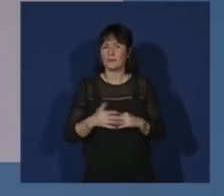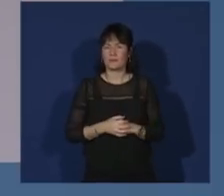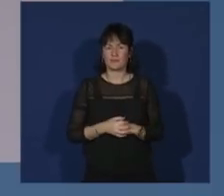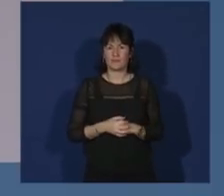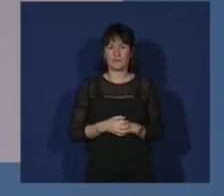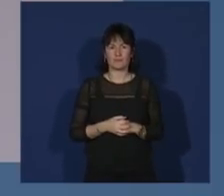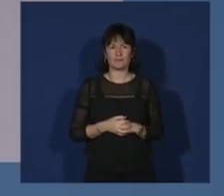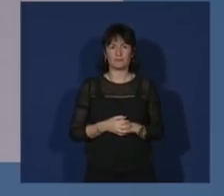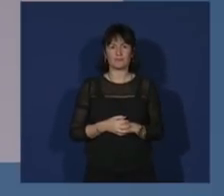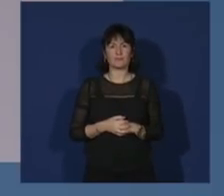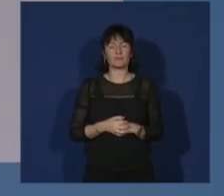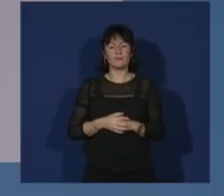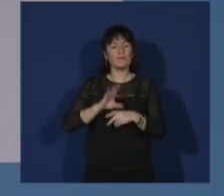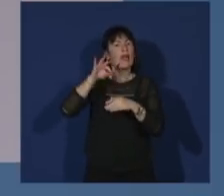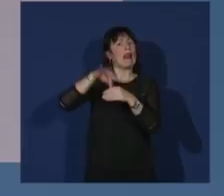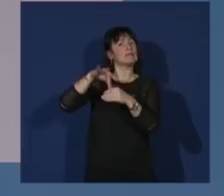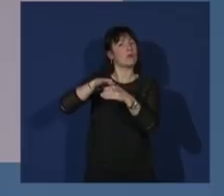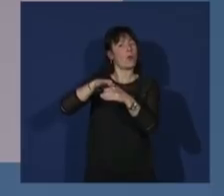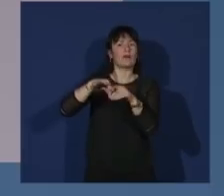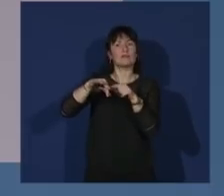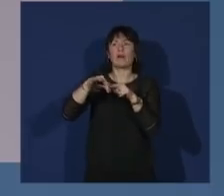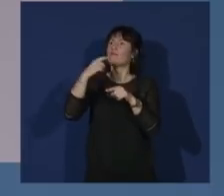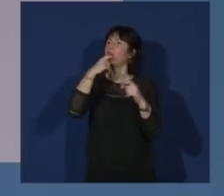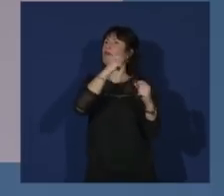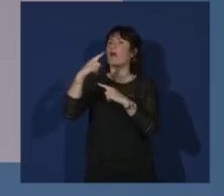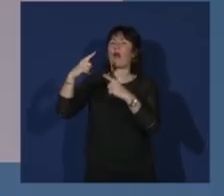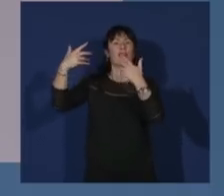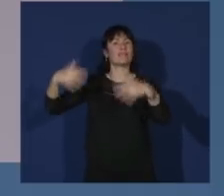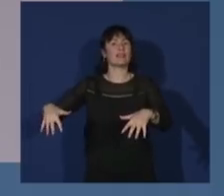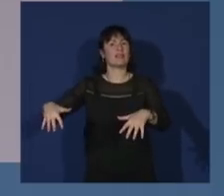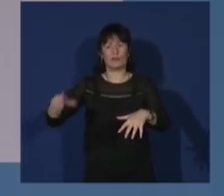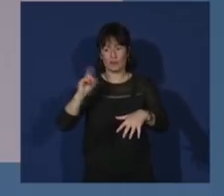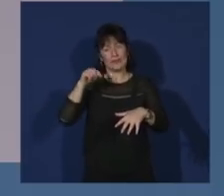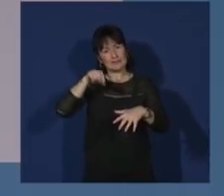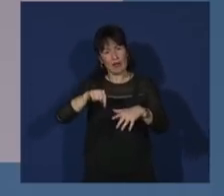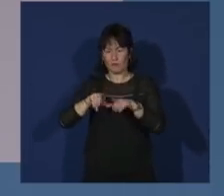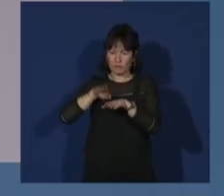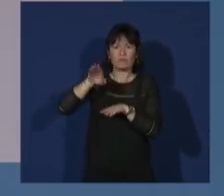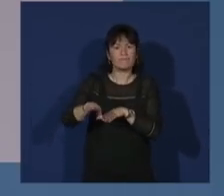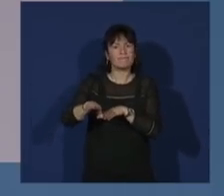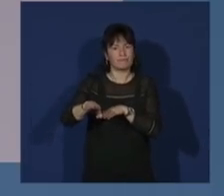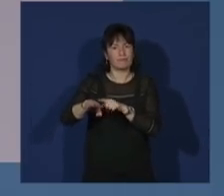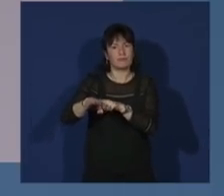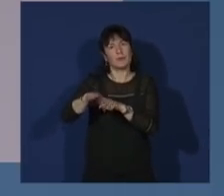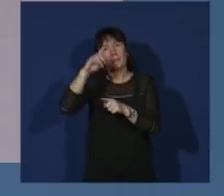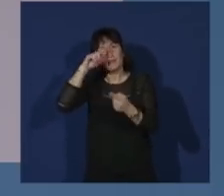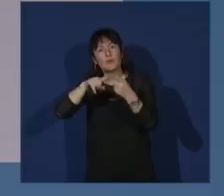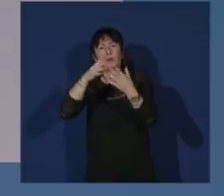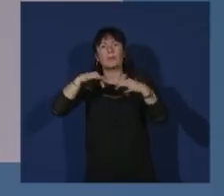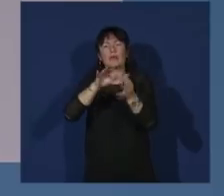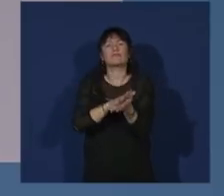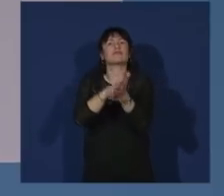c'est que les élections pour nous, ce n'est pas une fin, mais c'est un moyen pour transformer le pays. La